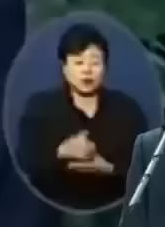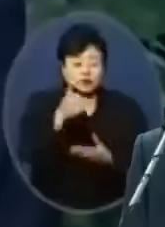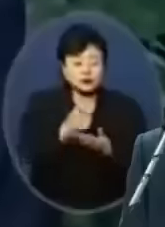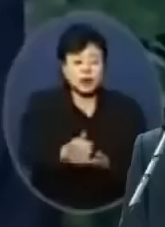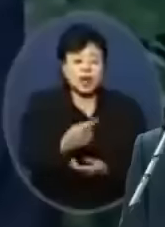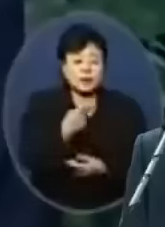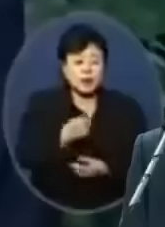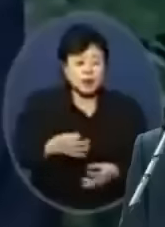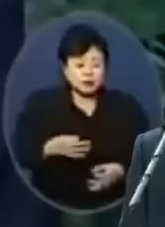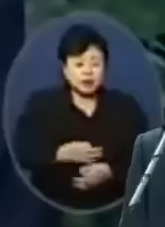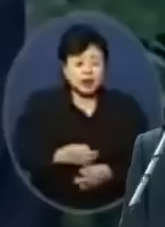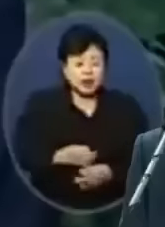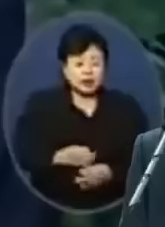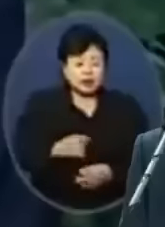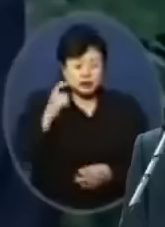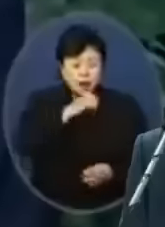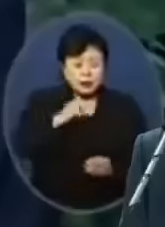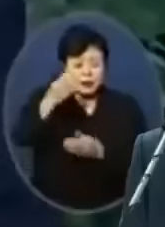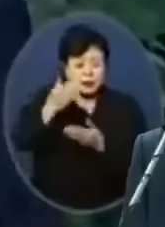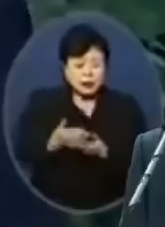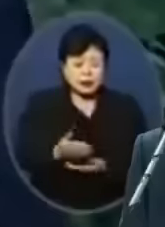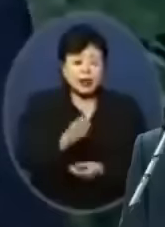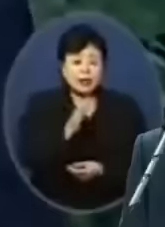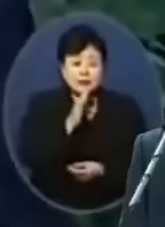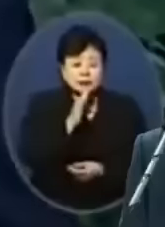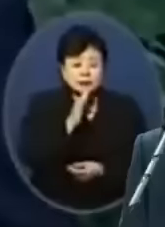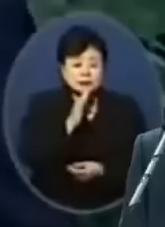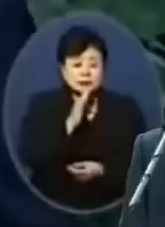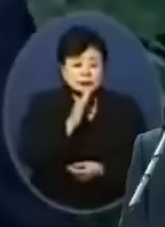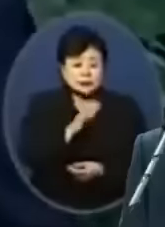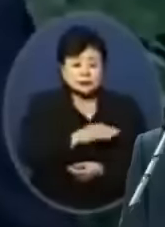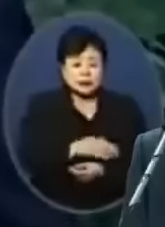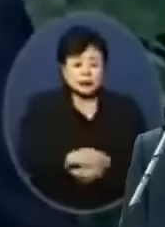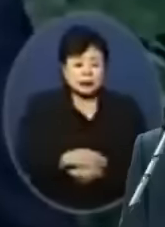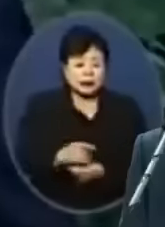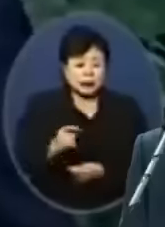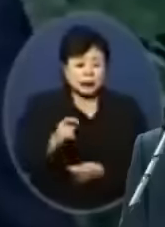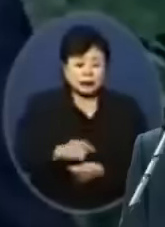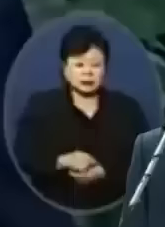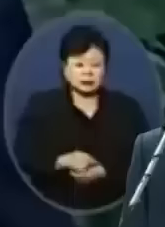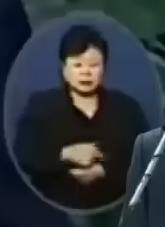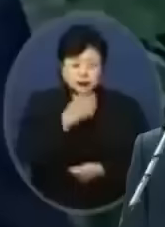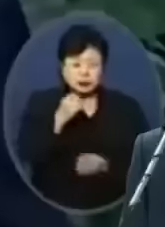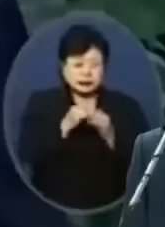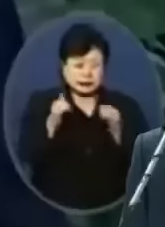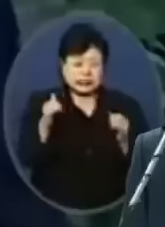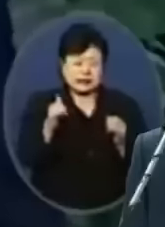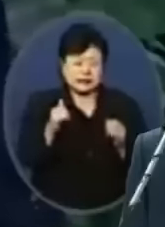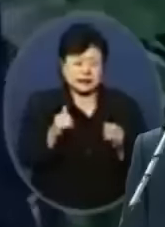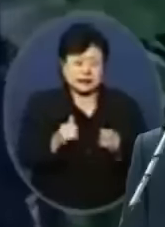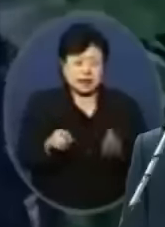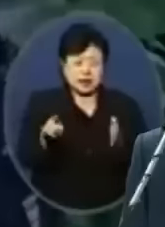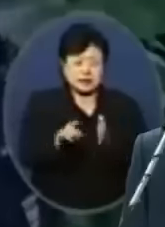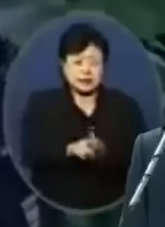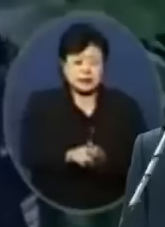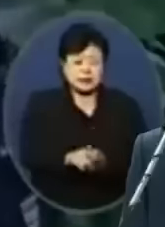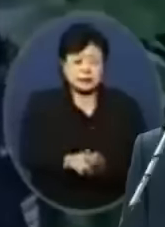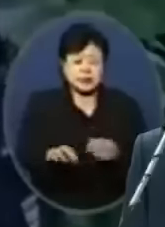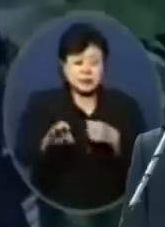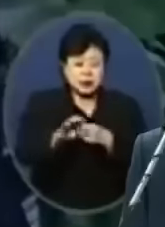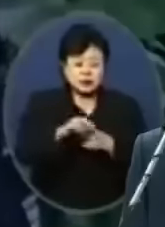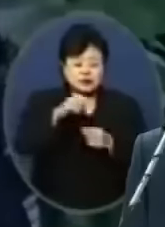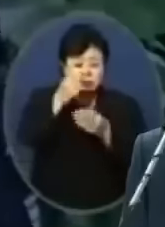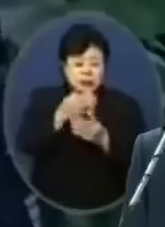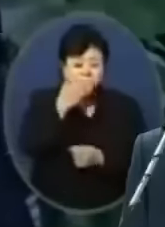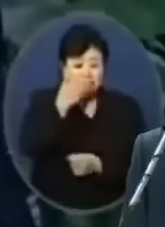죄를 짓고 불의하고 추악하고 버림을 받아야 마땅한 누추한 인간이지만은 믿기만 하면 구원을 받는 것입니다.